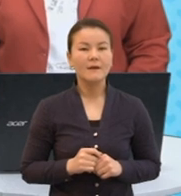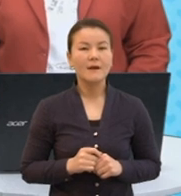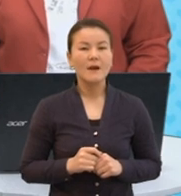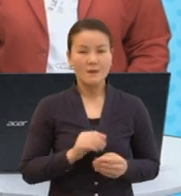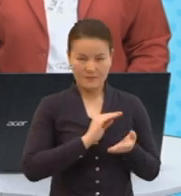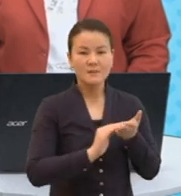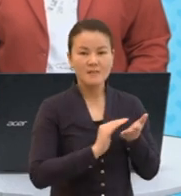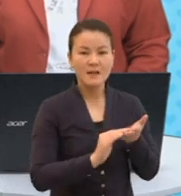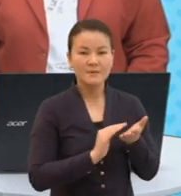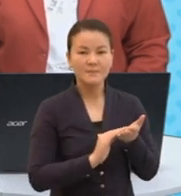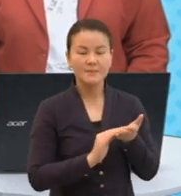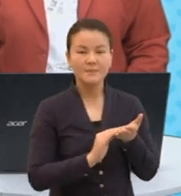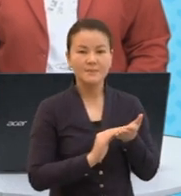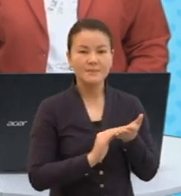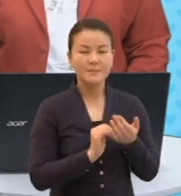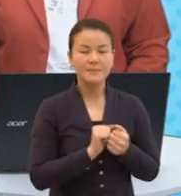Прописали?